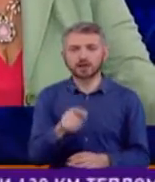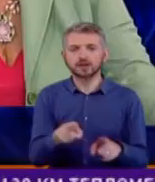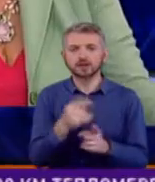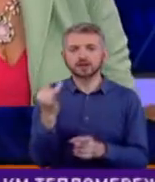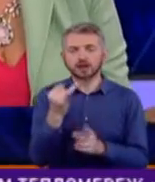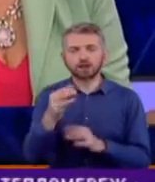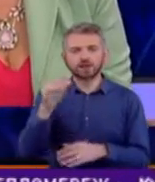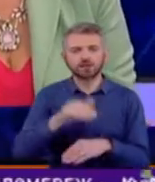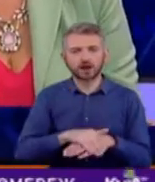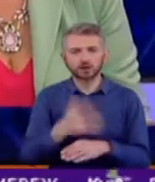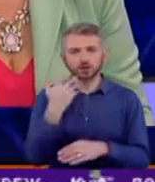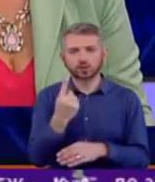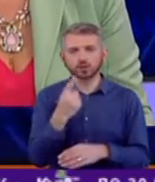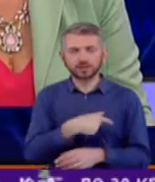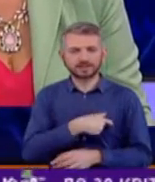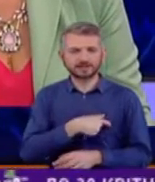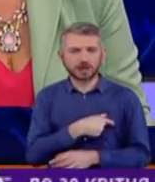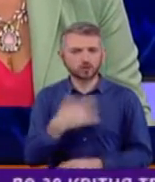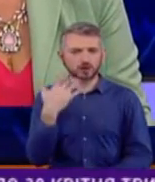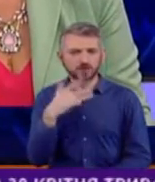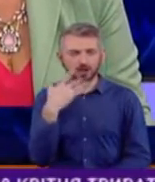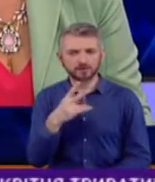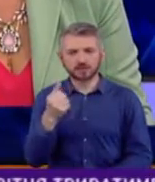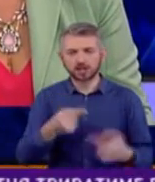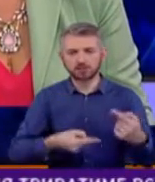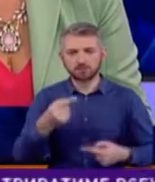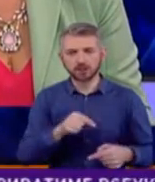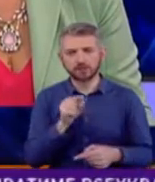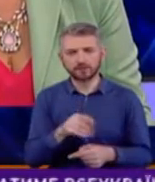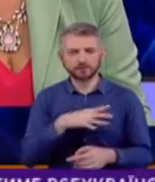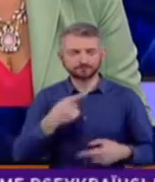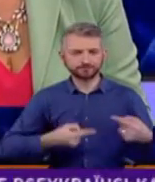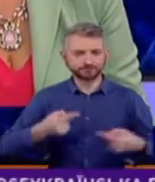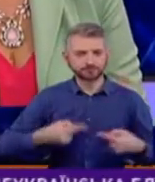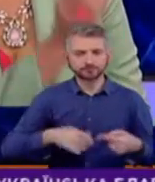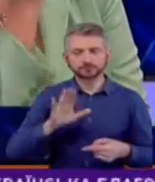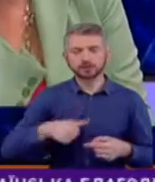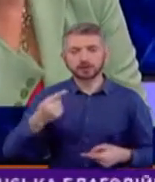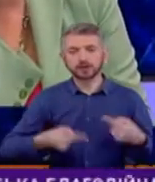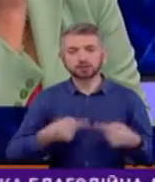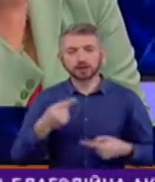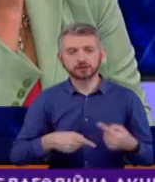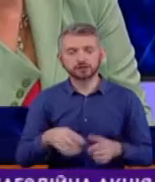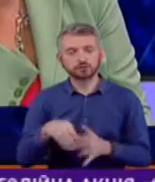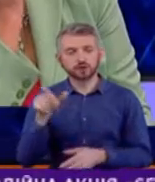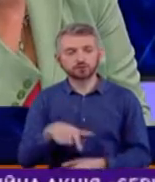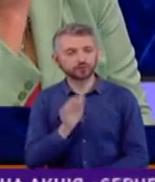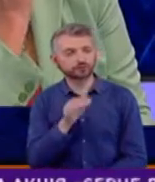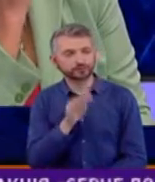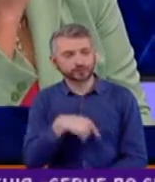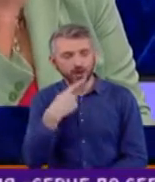цікавий факт, коли один сенатор американський на дебатах, він там дебатував, і після дебатів підійшов до нього виборець і